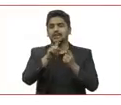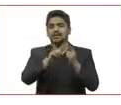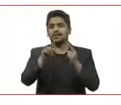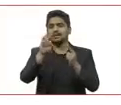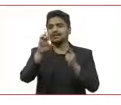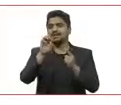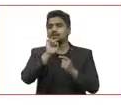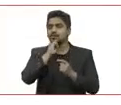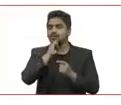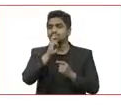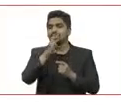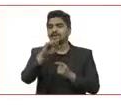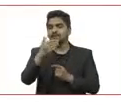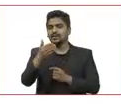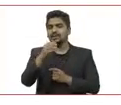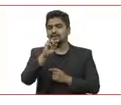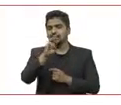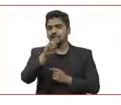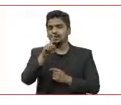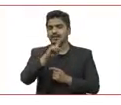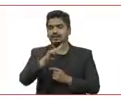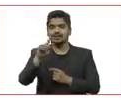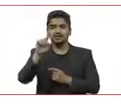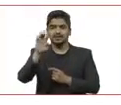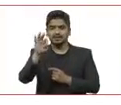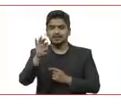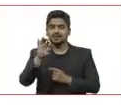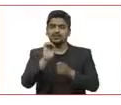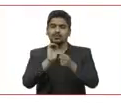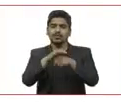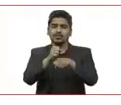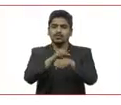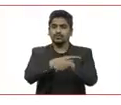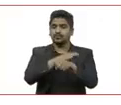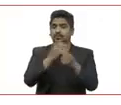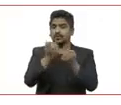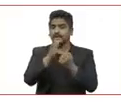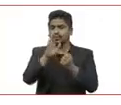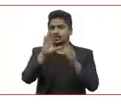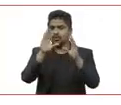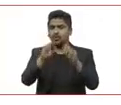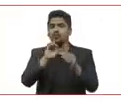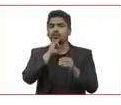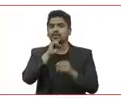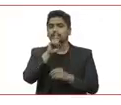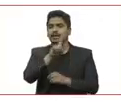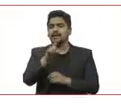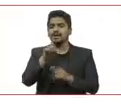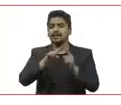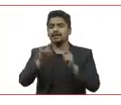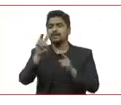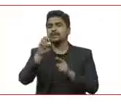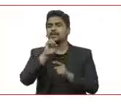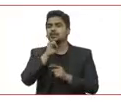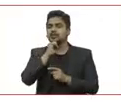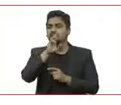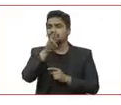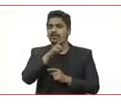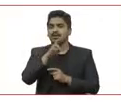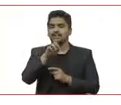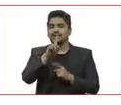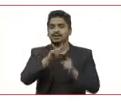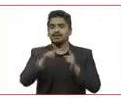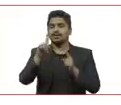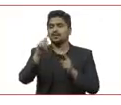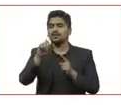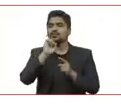30 वर्ष, त्यसपछि 31 देखि 40 वर्षलाई बढी प्रभावित गरेको छ र कम उमेर विशेष गरी 11 देखि 20 वर्ष र 1 देखि